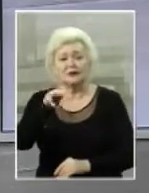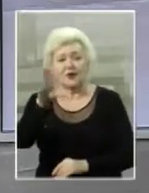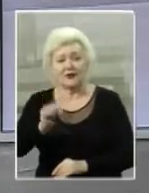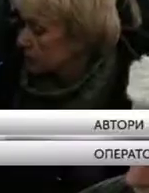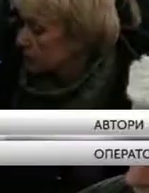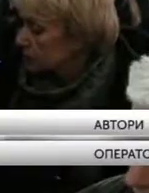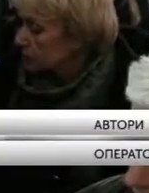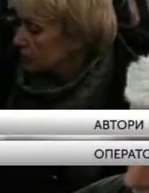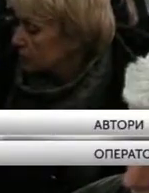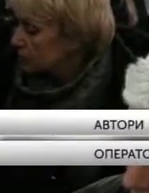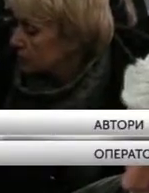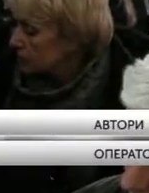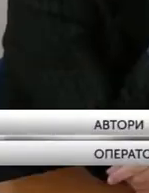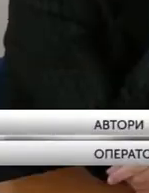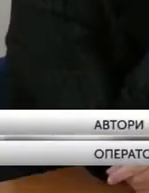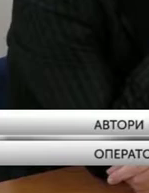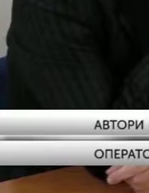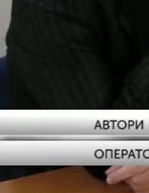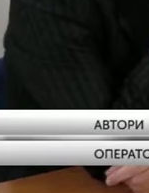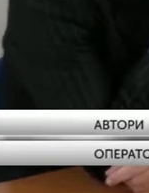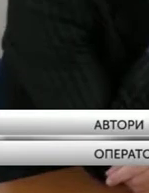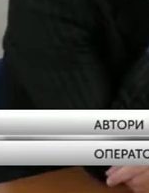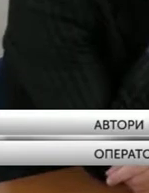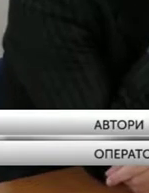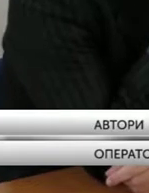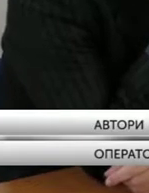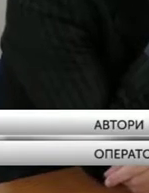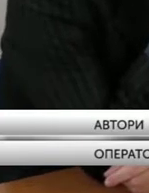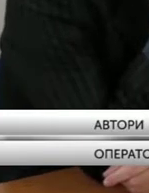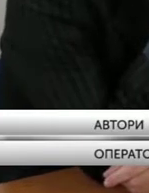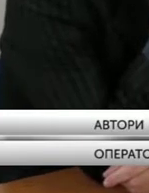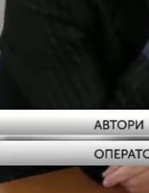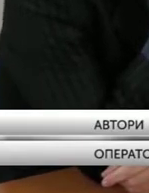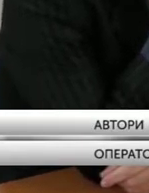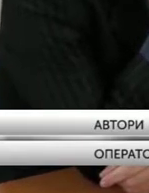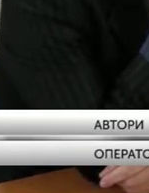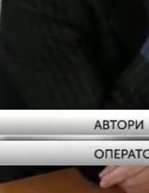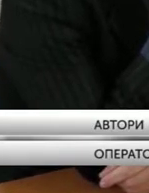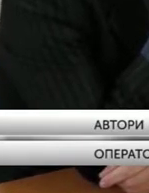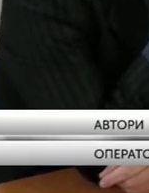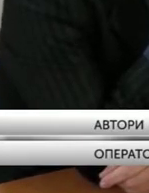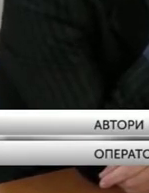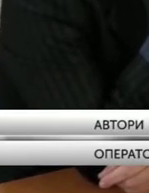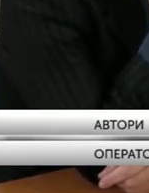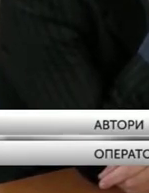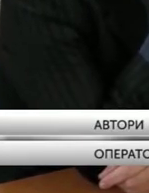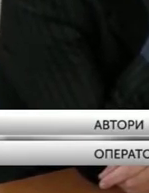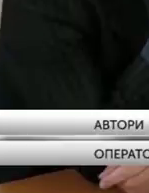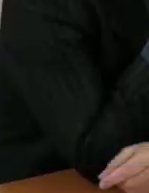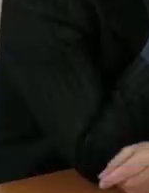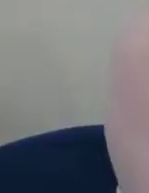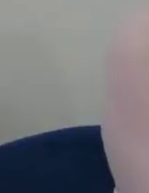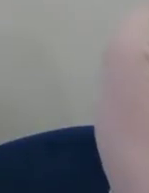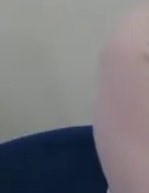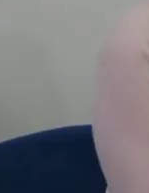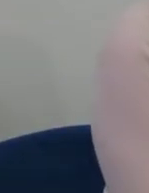Тимофієва. Конференція розповіла, що ідея зустрітись у такому форматі виникла вчора після акції протесту у Херсонській міській раді.